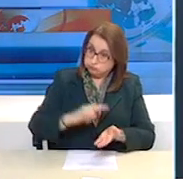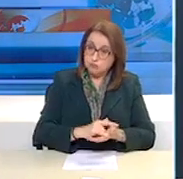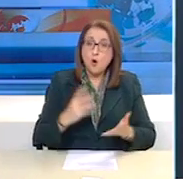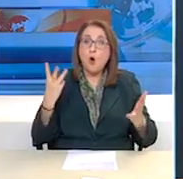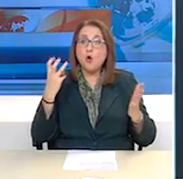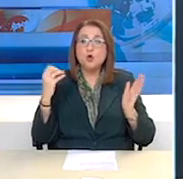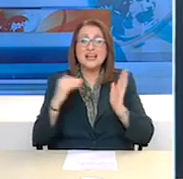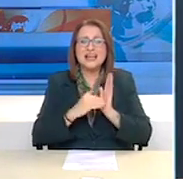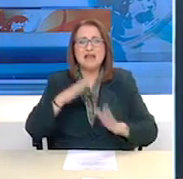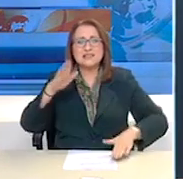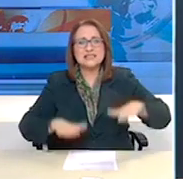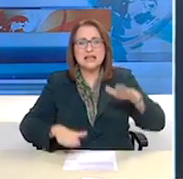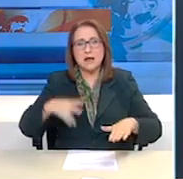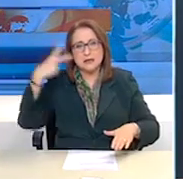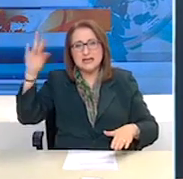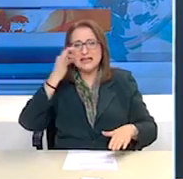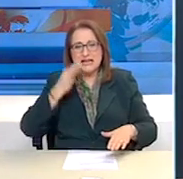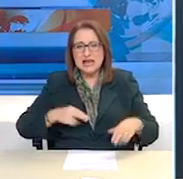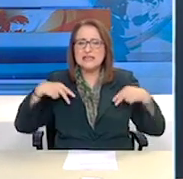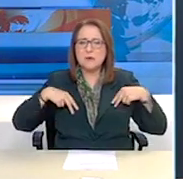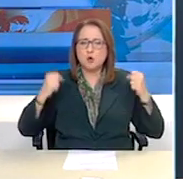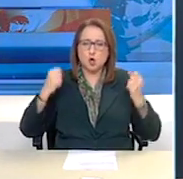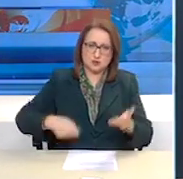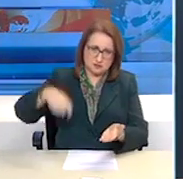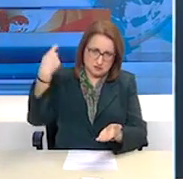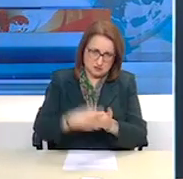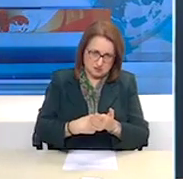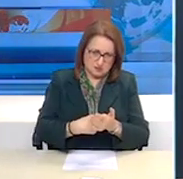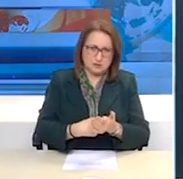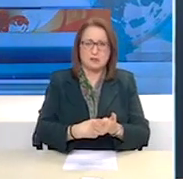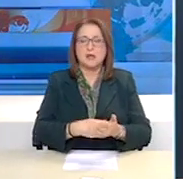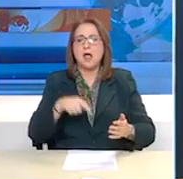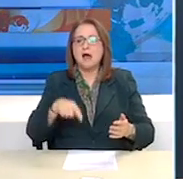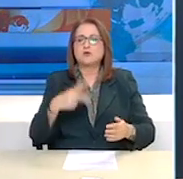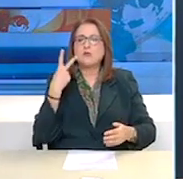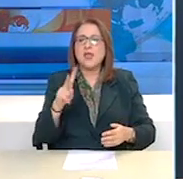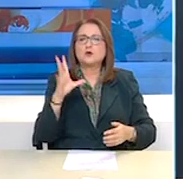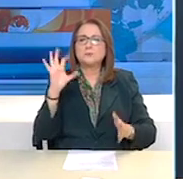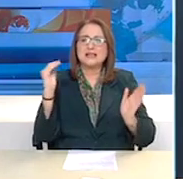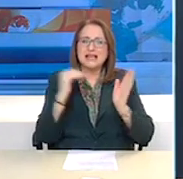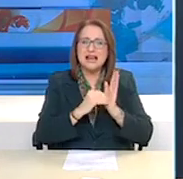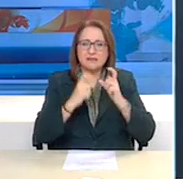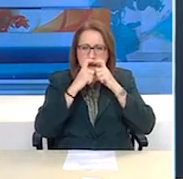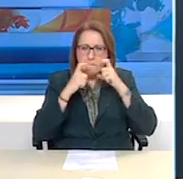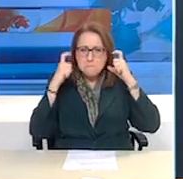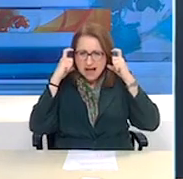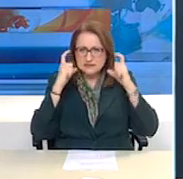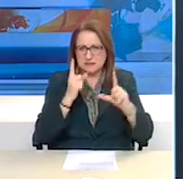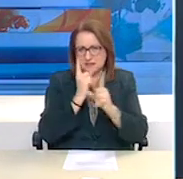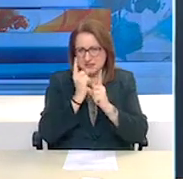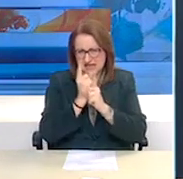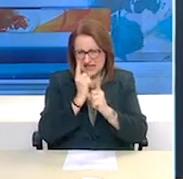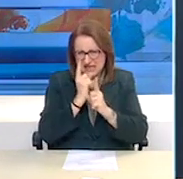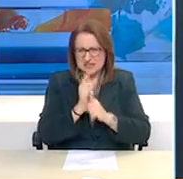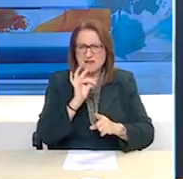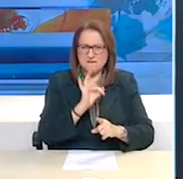από το Τιαντζίν της Κίνας για λογαριασμό του Υπουργείου Υγείας. Το φορτίο αποτελείται από 250.000 ειδικές μάσκες FPP 2 και FPP